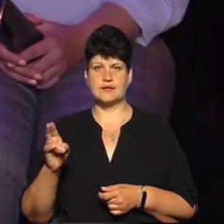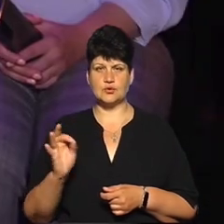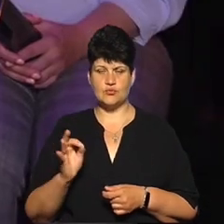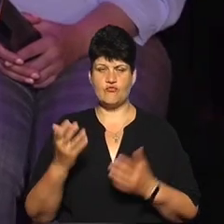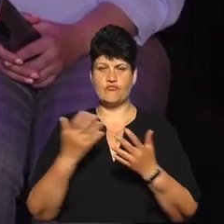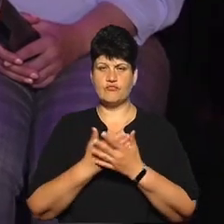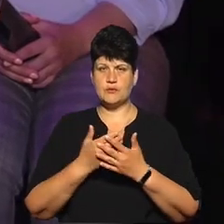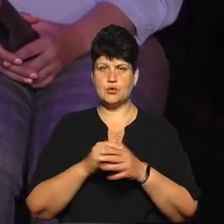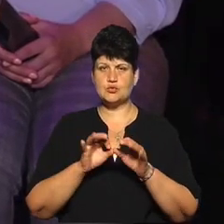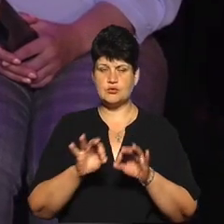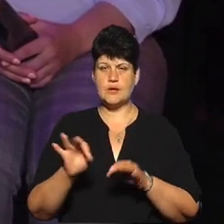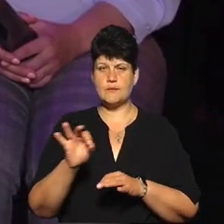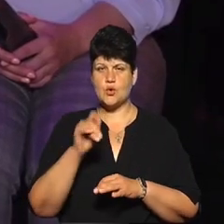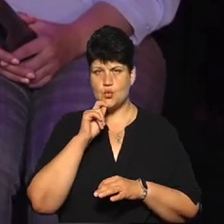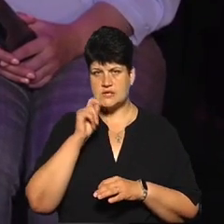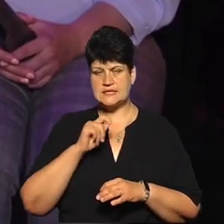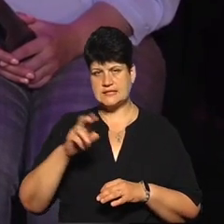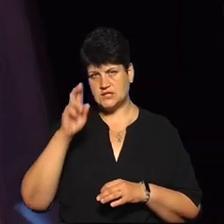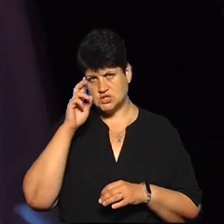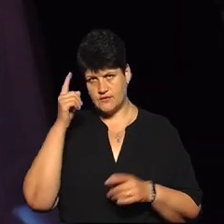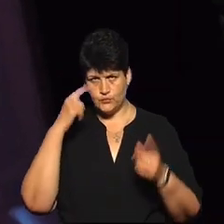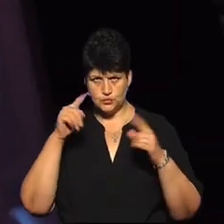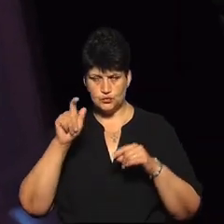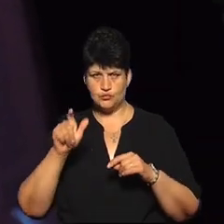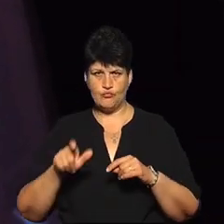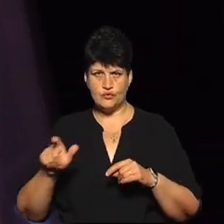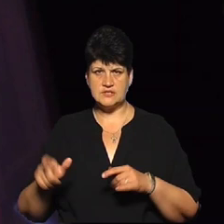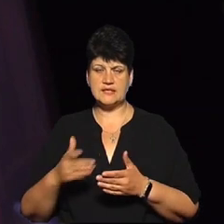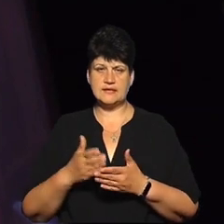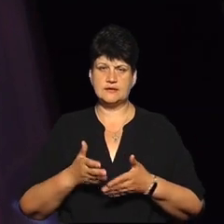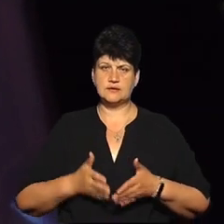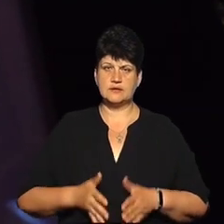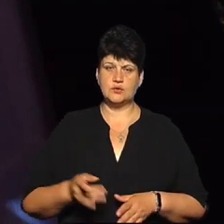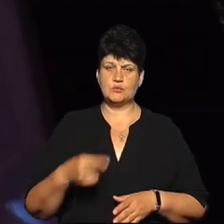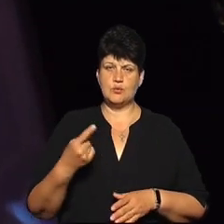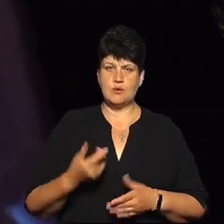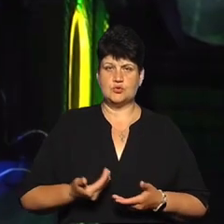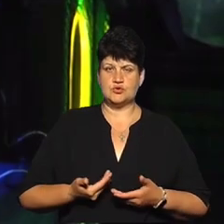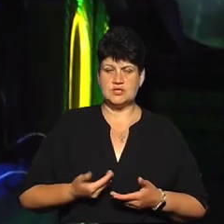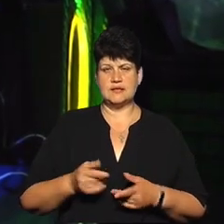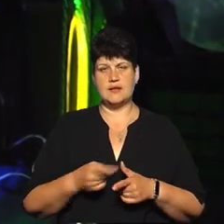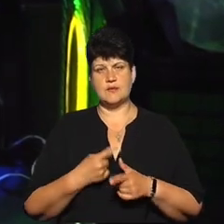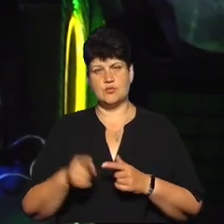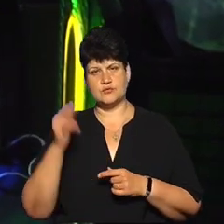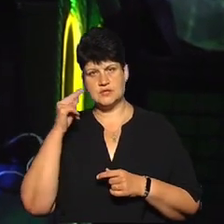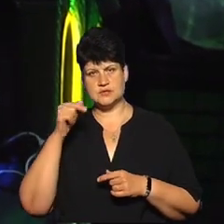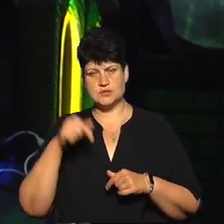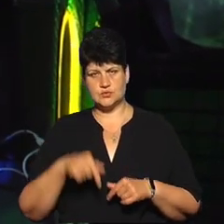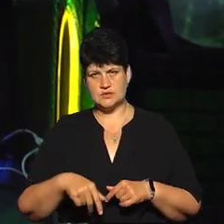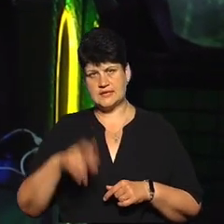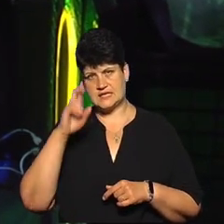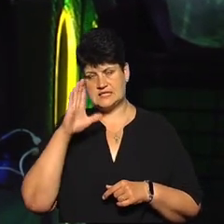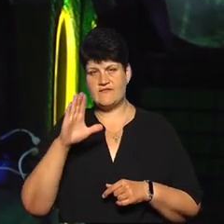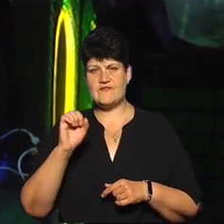про українських державотворців, які є уродженцями Тернопільщини або проживали чи навчалися тут. Серед них – князь Василь